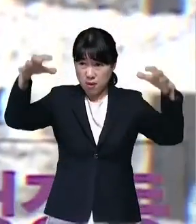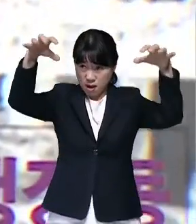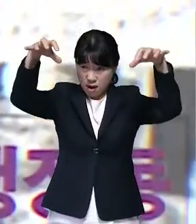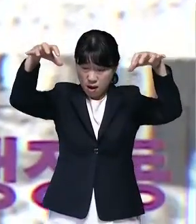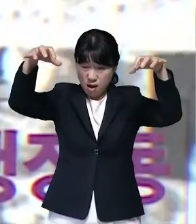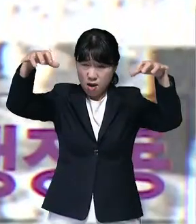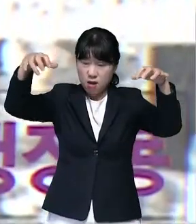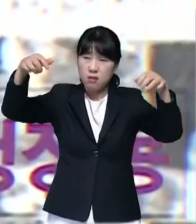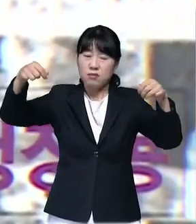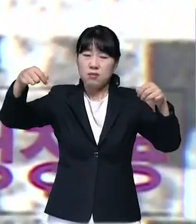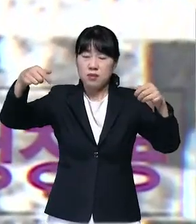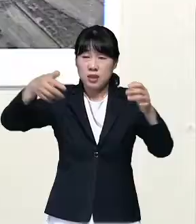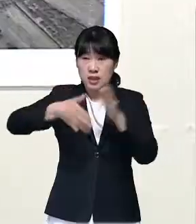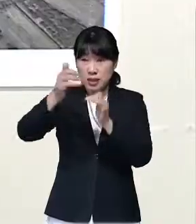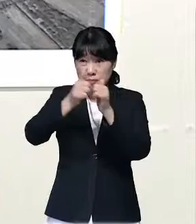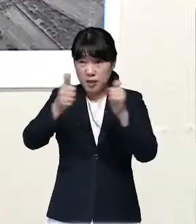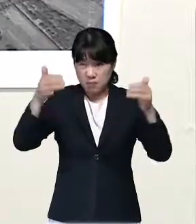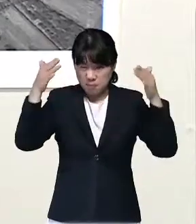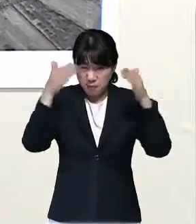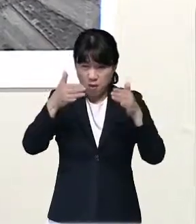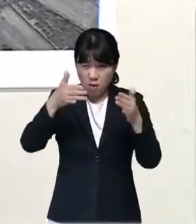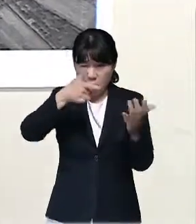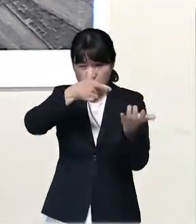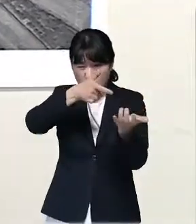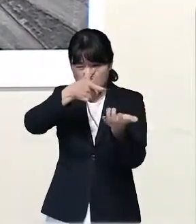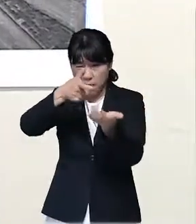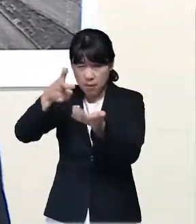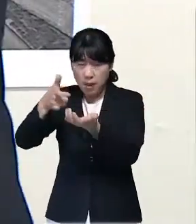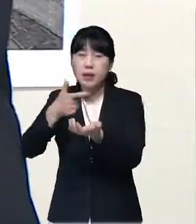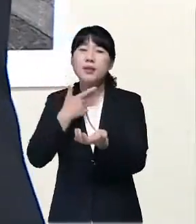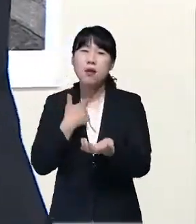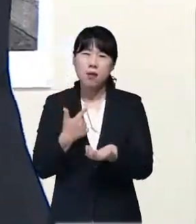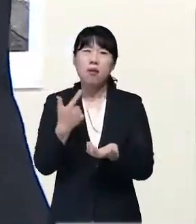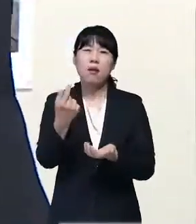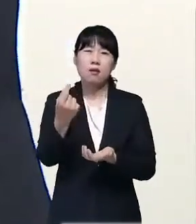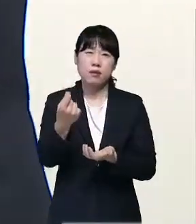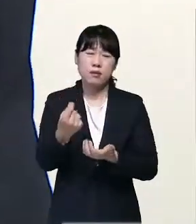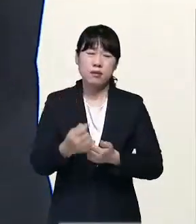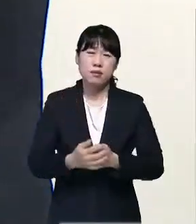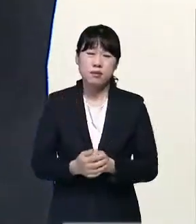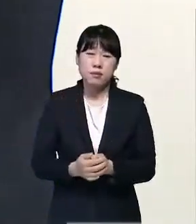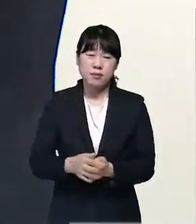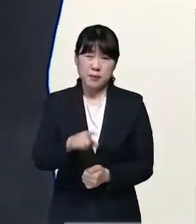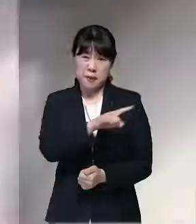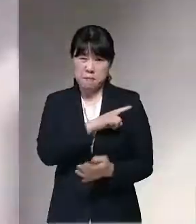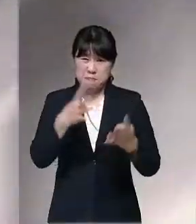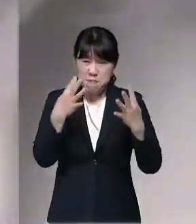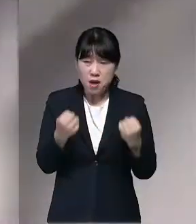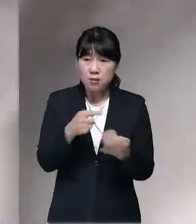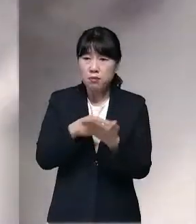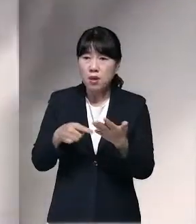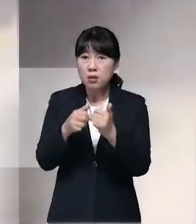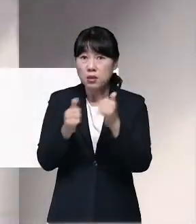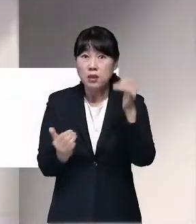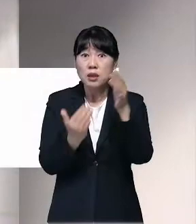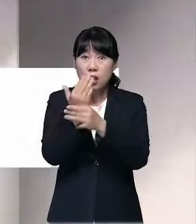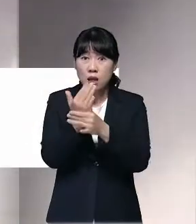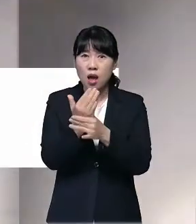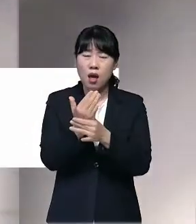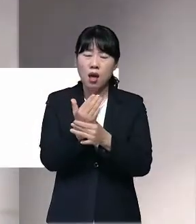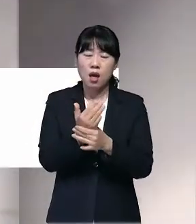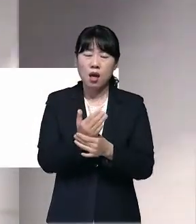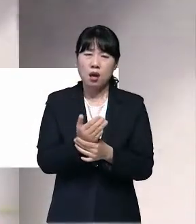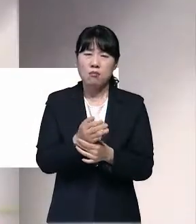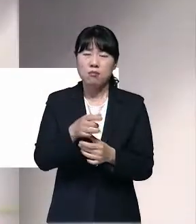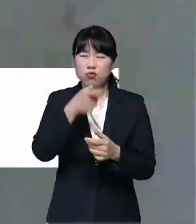M1 소총으로 시민들을 향해 조준 사격을 했다는 겁니다. 가장 많은 사상자가 발생해 피해 수요일로